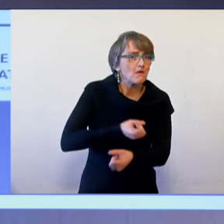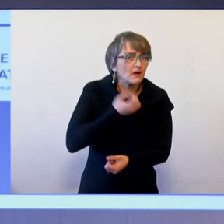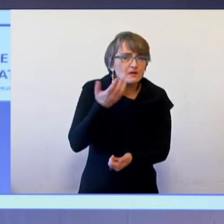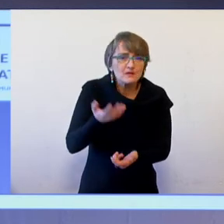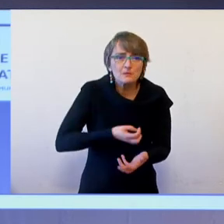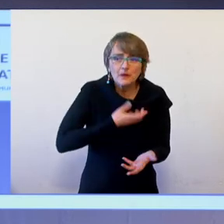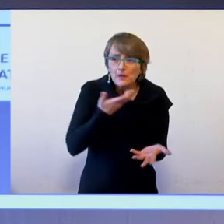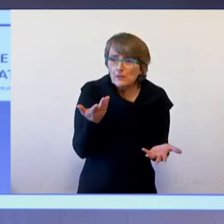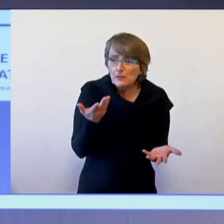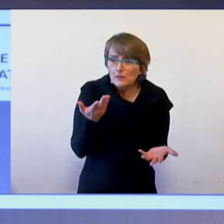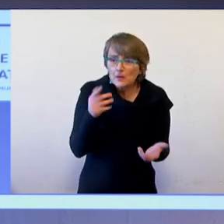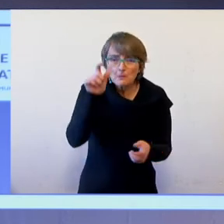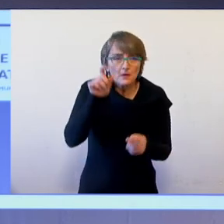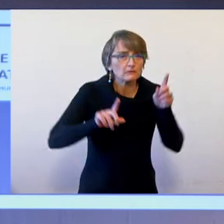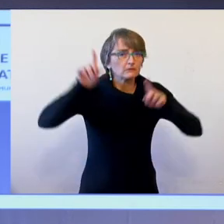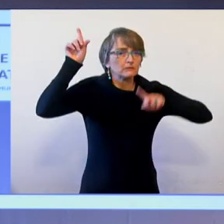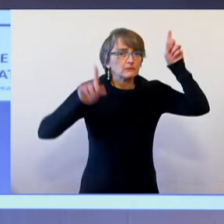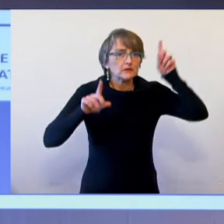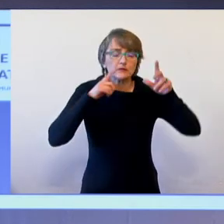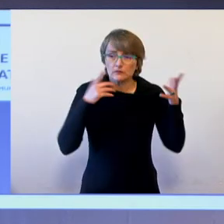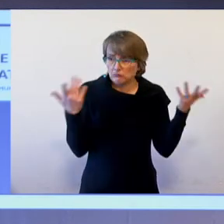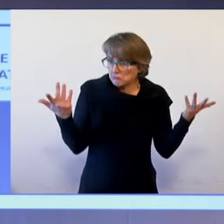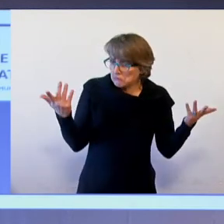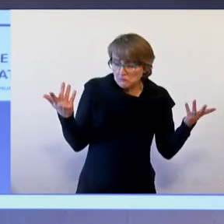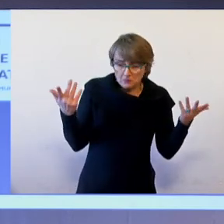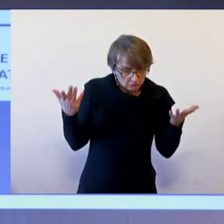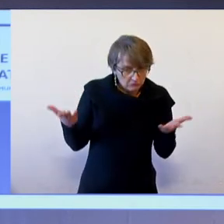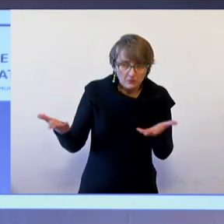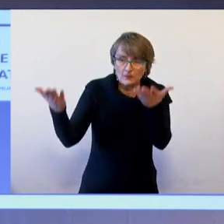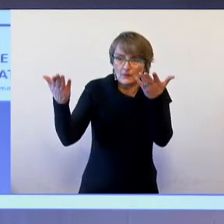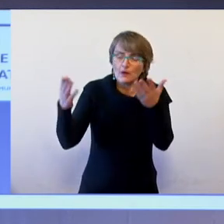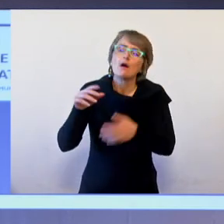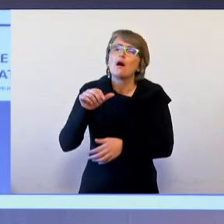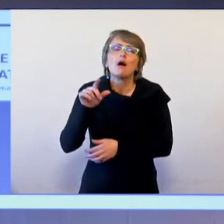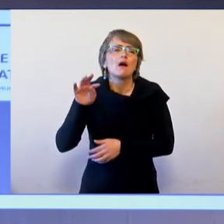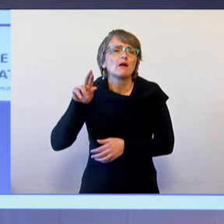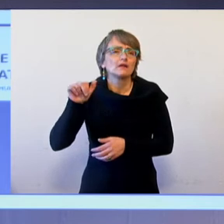Chacun demande la parole. 3 représentants de la liste de M. Altrad,